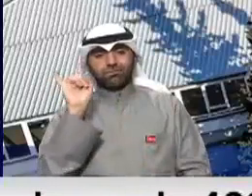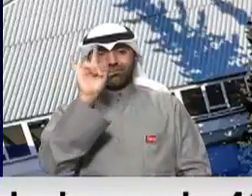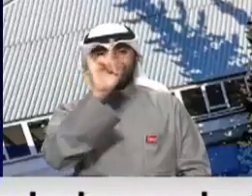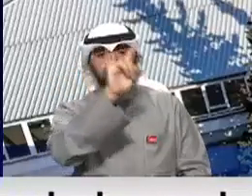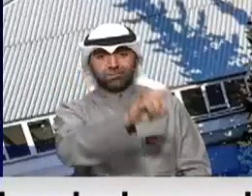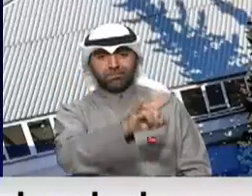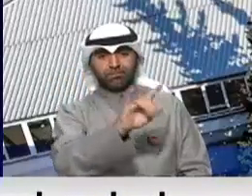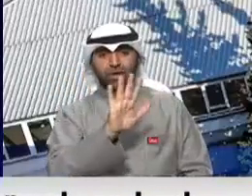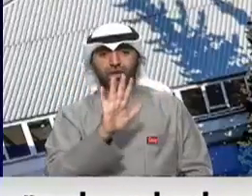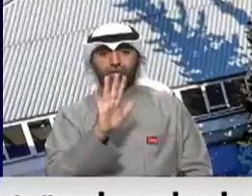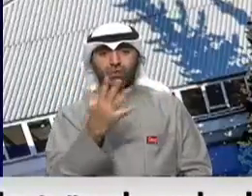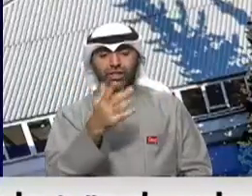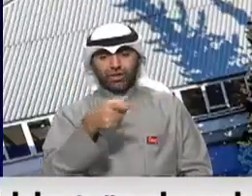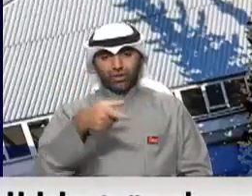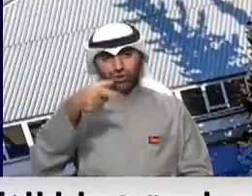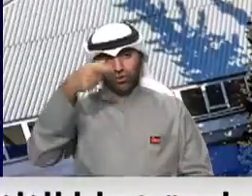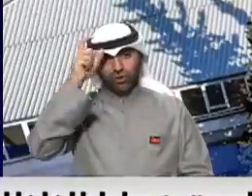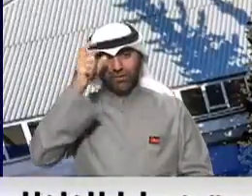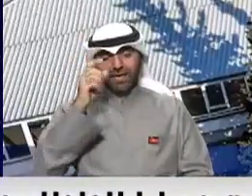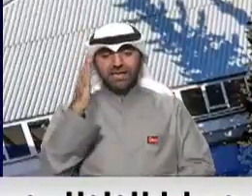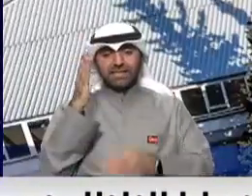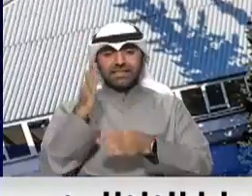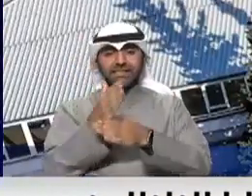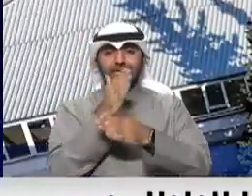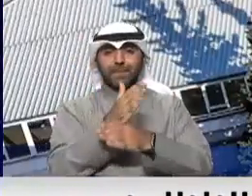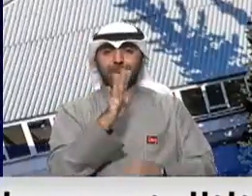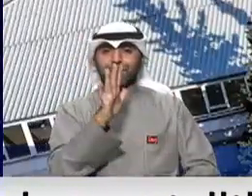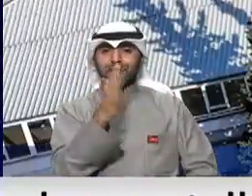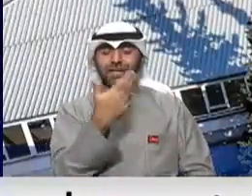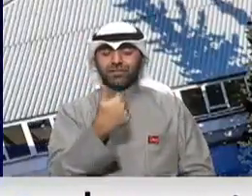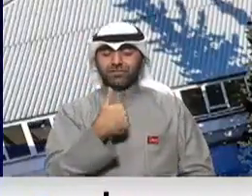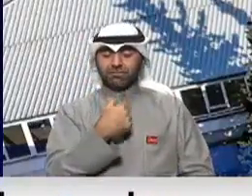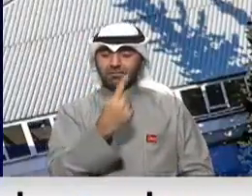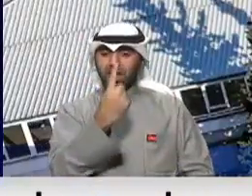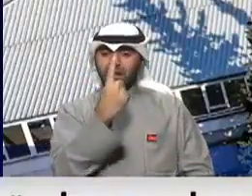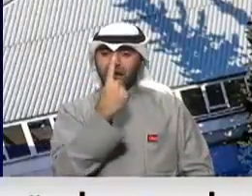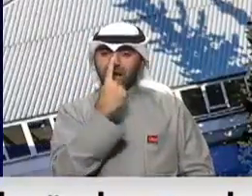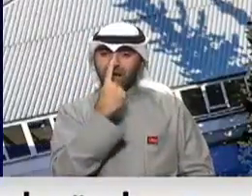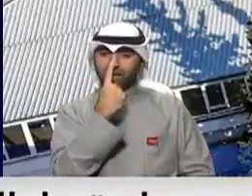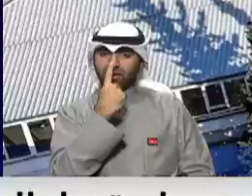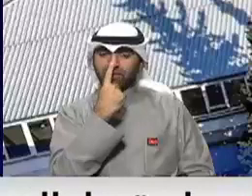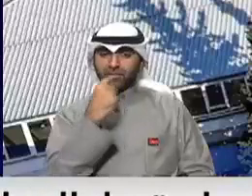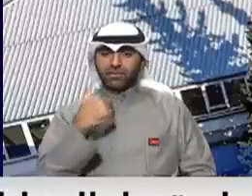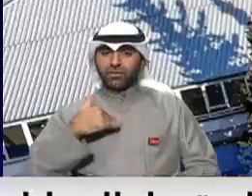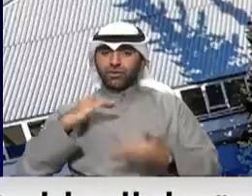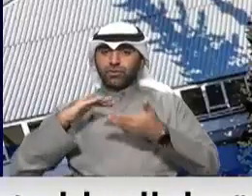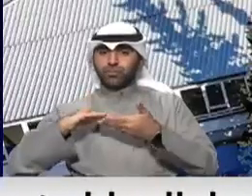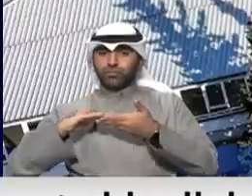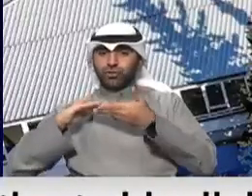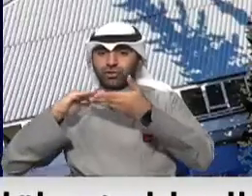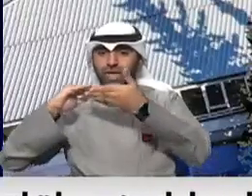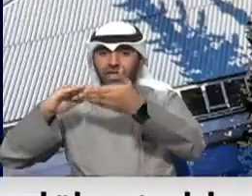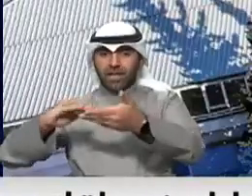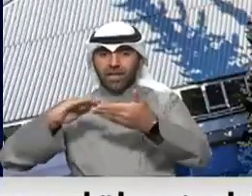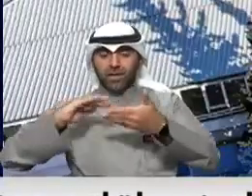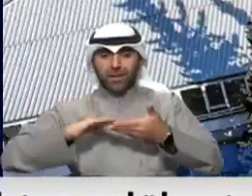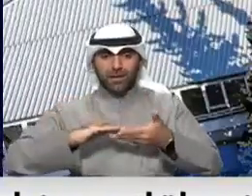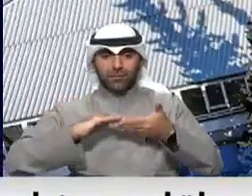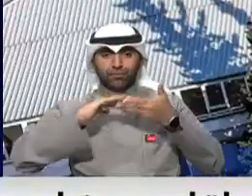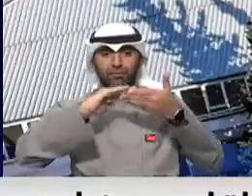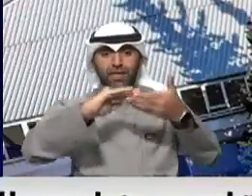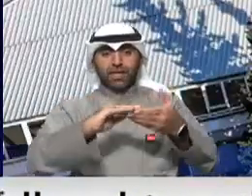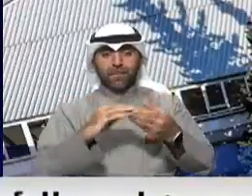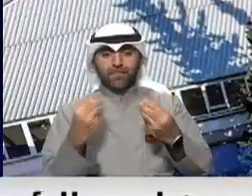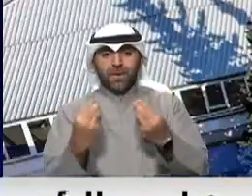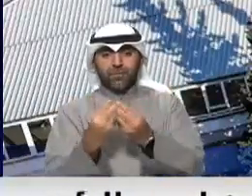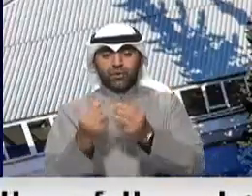التشاور والتعاون مع الجمعيات الشريكة في الكويت في تحديد الاحتياجات والأولويات والوقوف على مدى الحاجة اللي